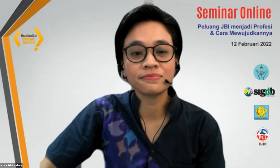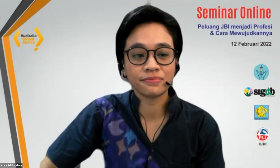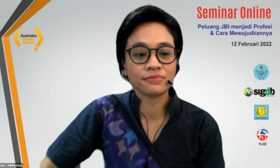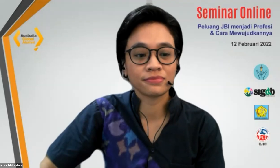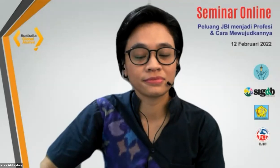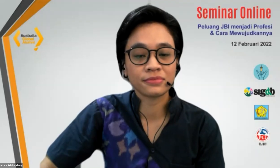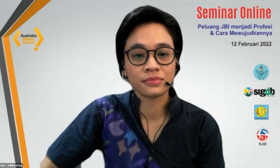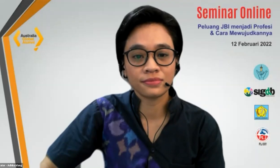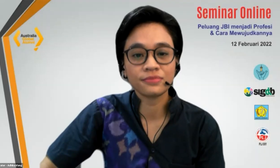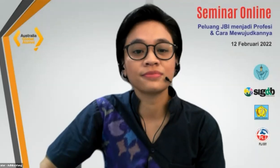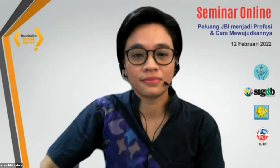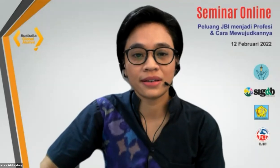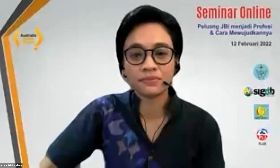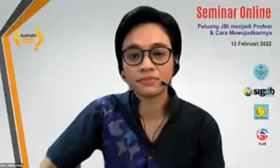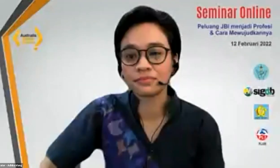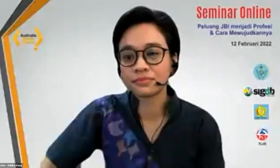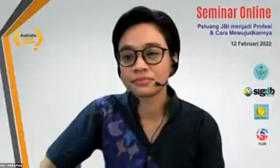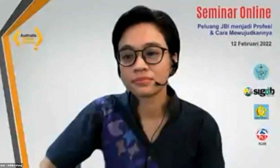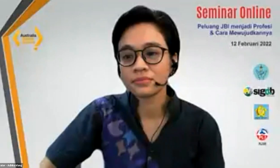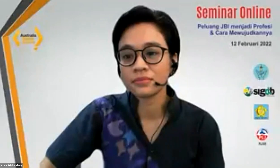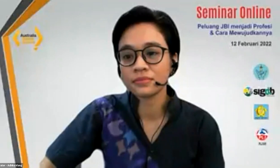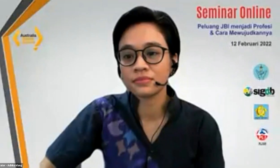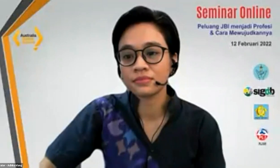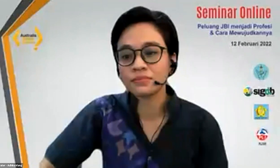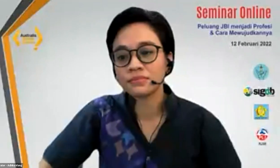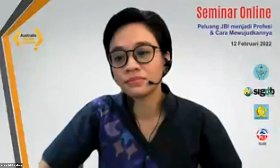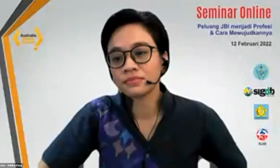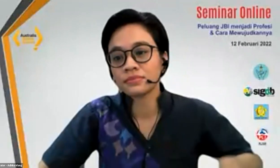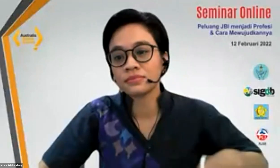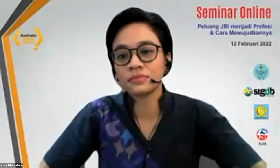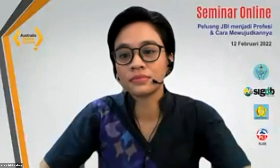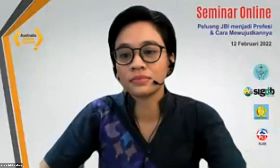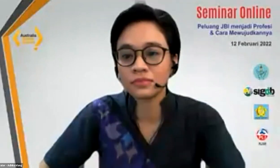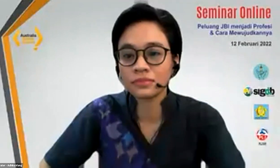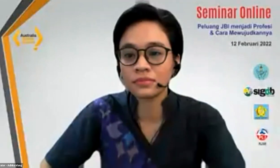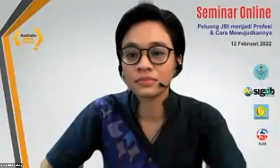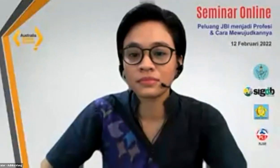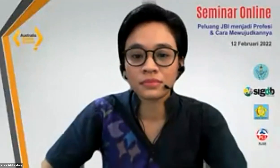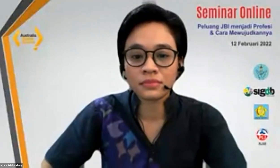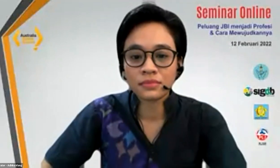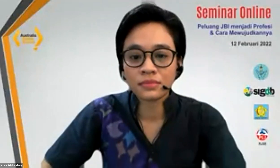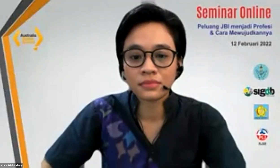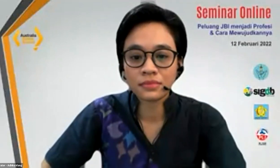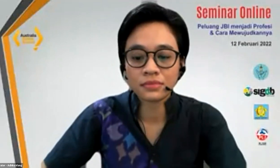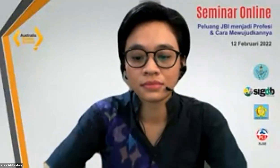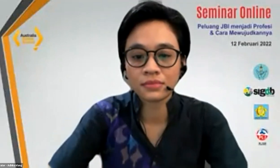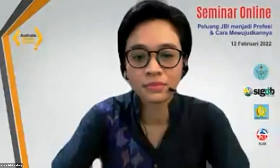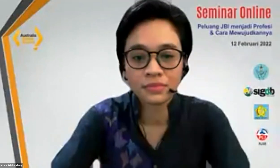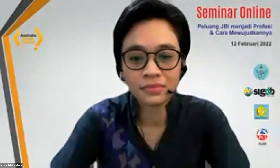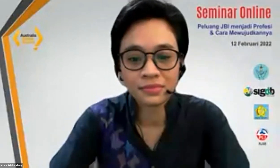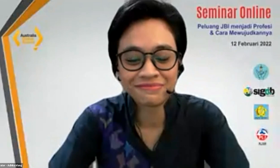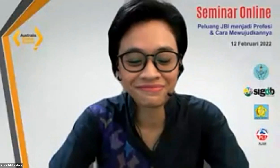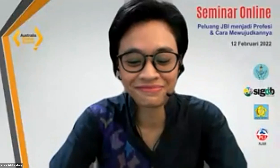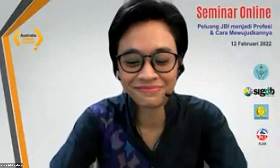atau masa di jadi gini intim bagus banget acaranya dan mudah-mudahan ada follow up